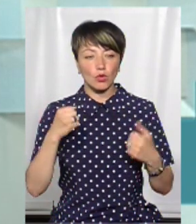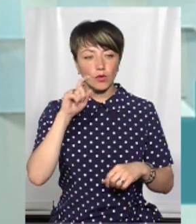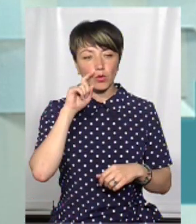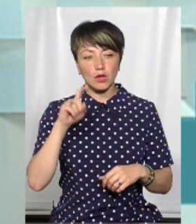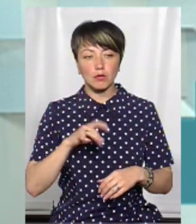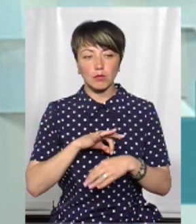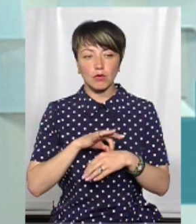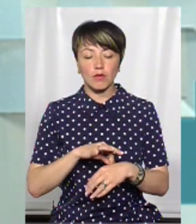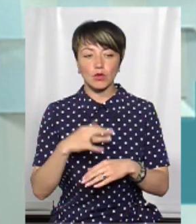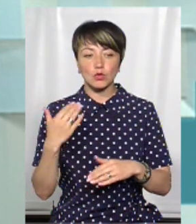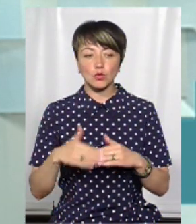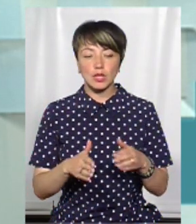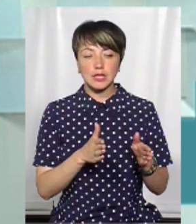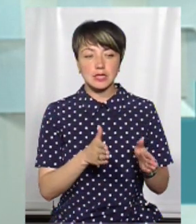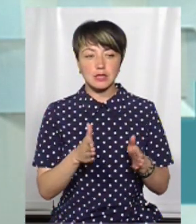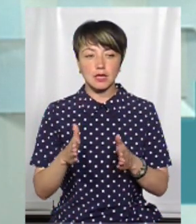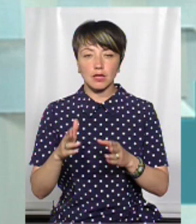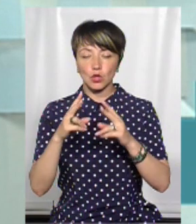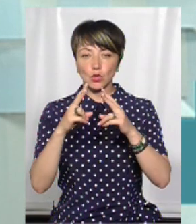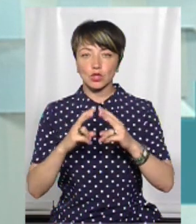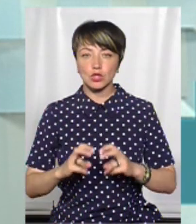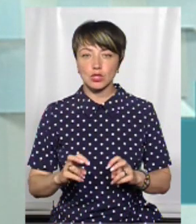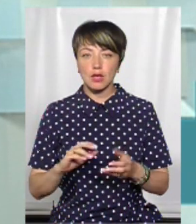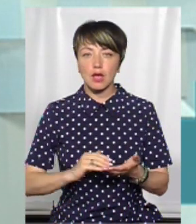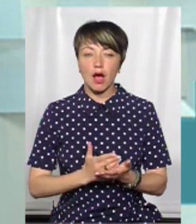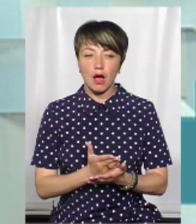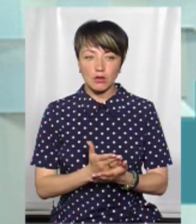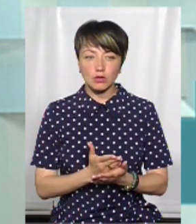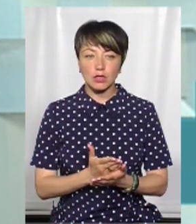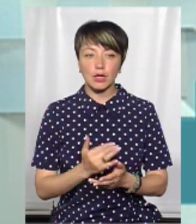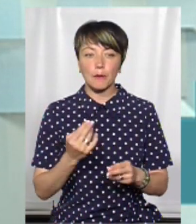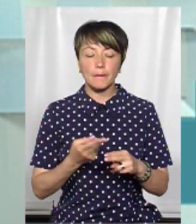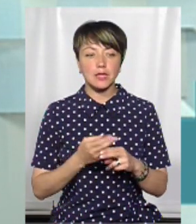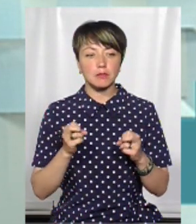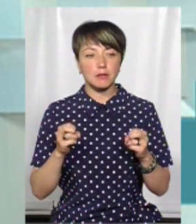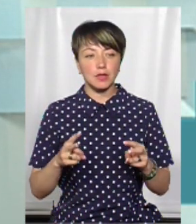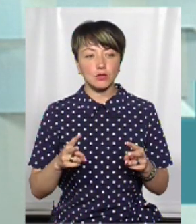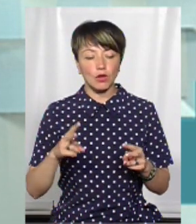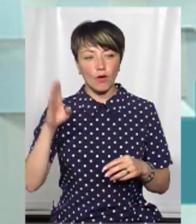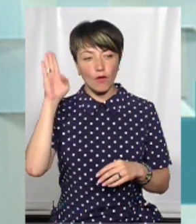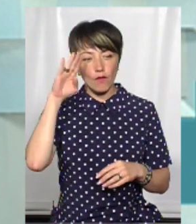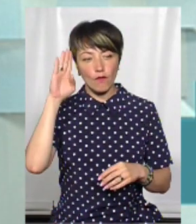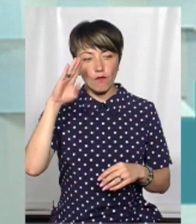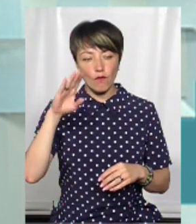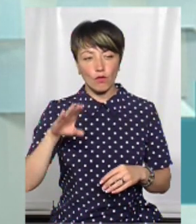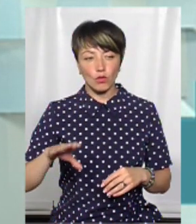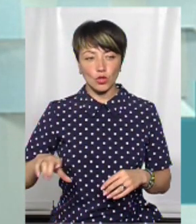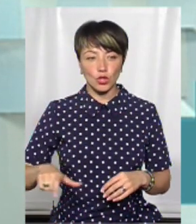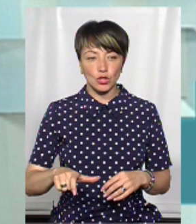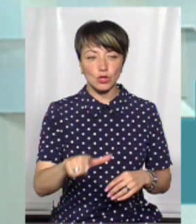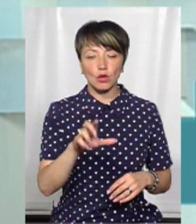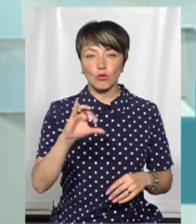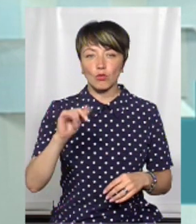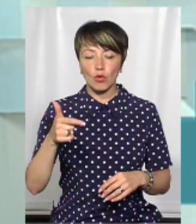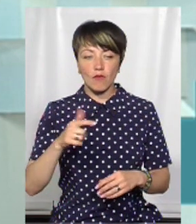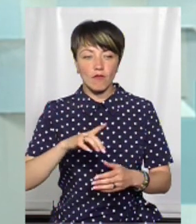України, провела вже серію досліджень якості та безпечності поверхневої водойми річки Південний Буг